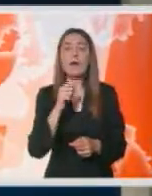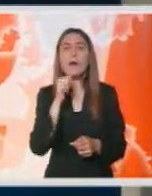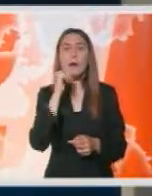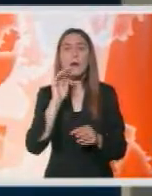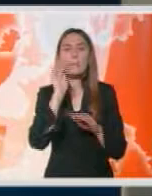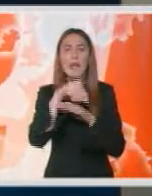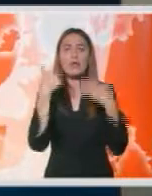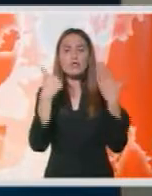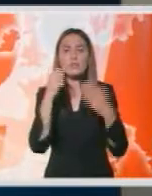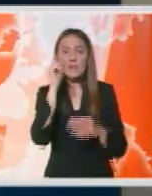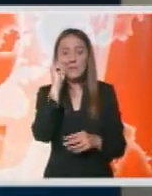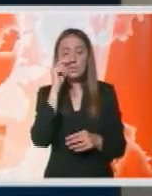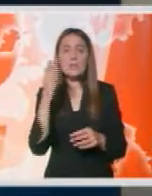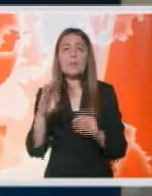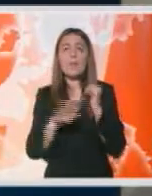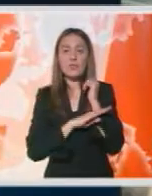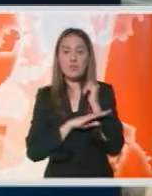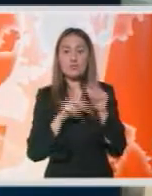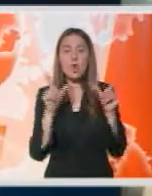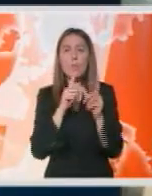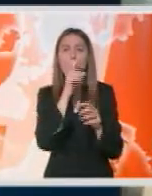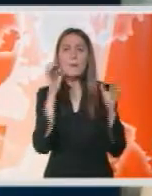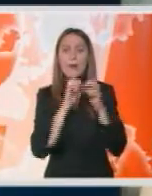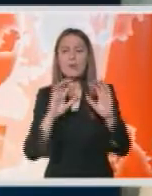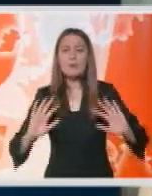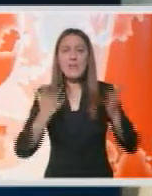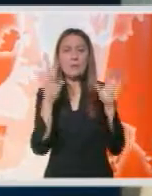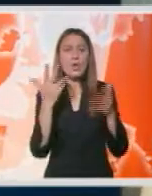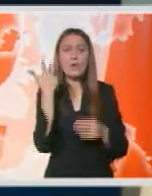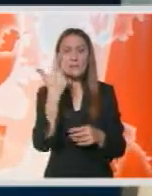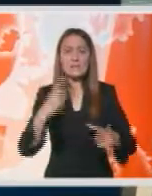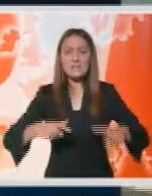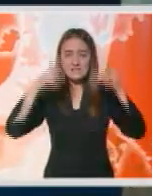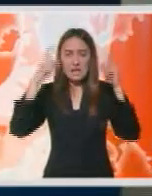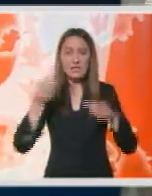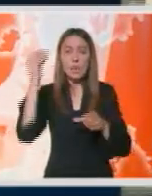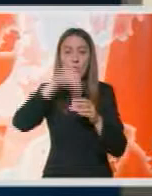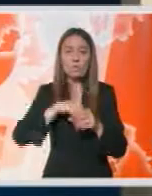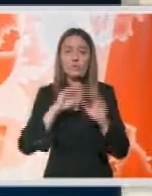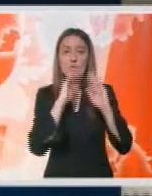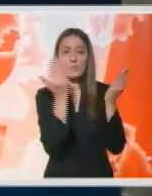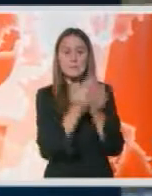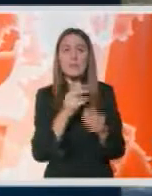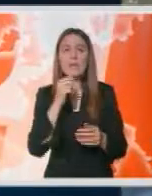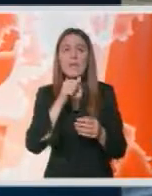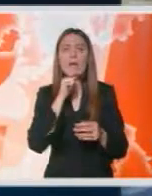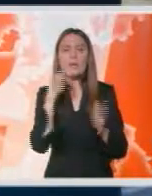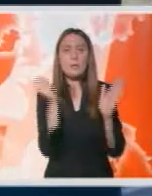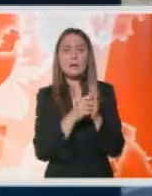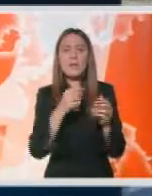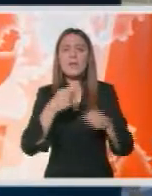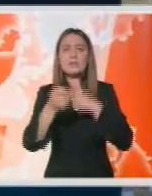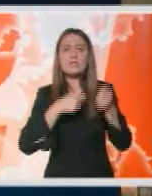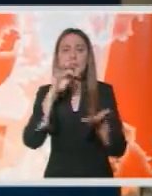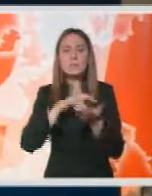preko 60 ljudi povređeno. U Bangkoku je zapaljeno oko 30 zgrada, uključujući prostorije berze, tržne centre i